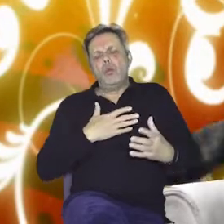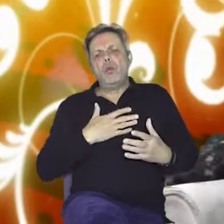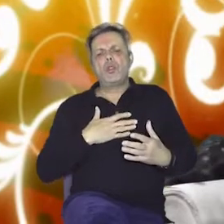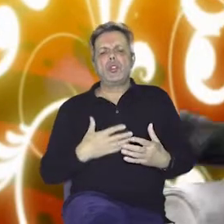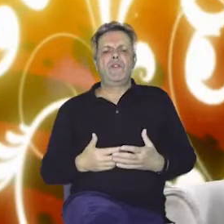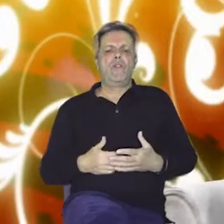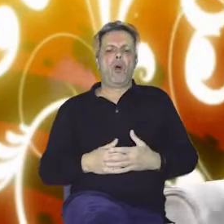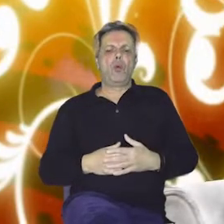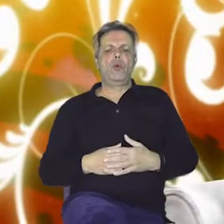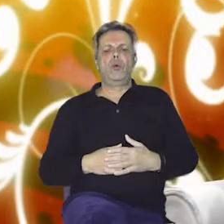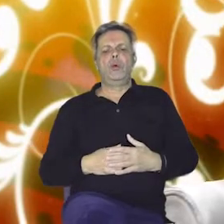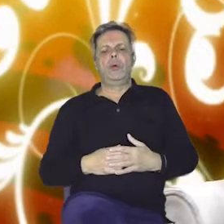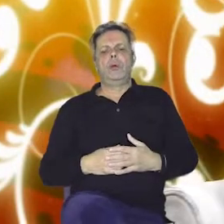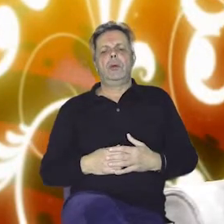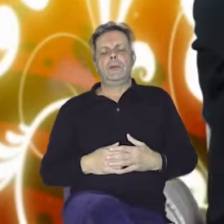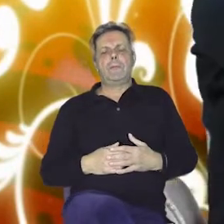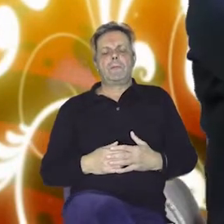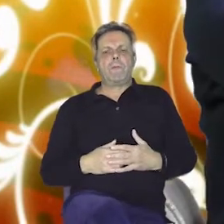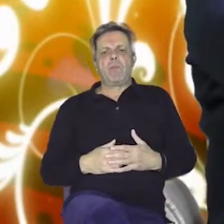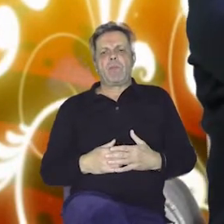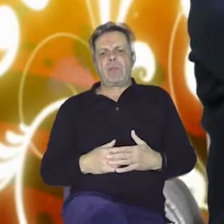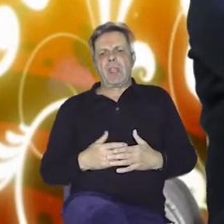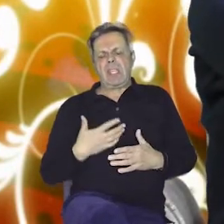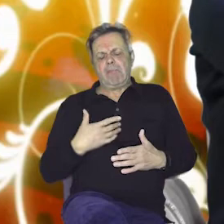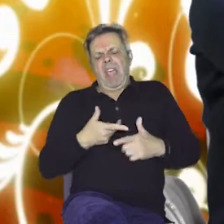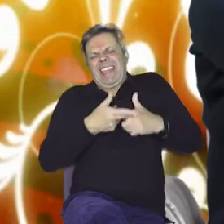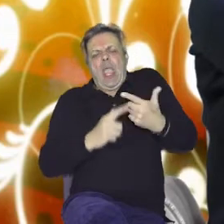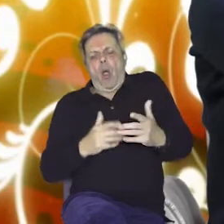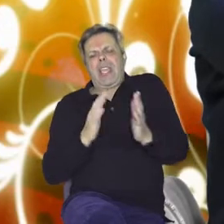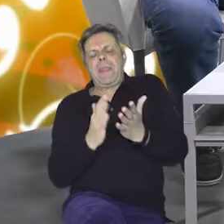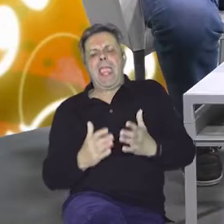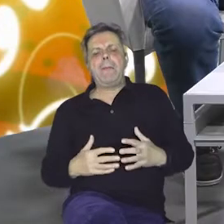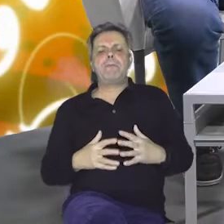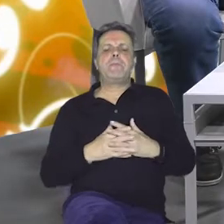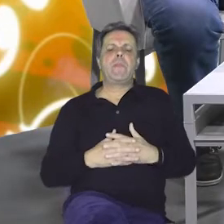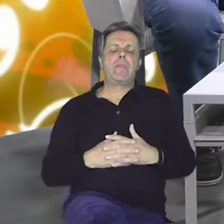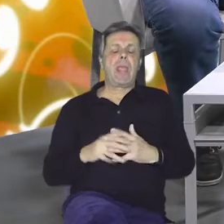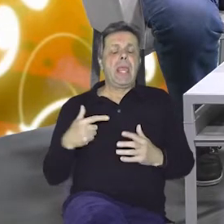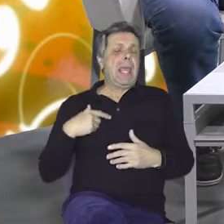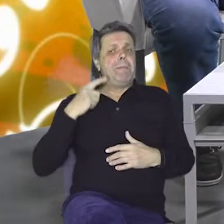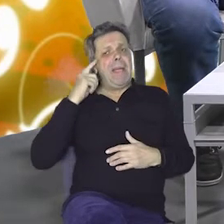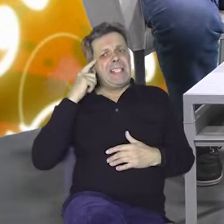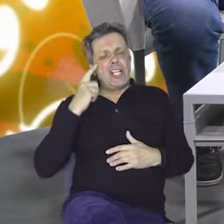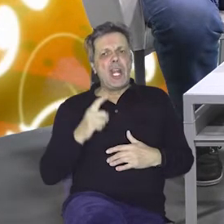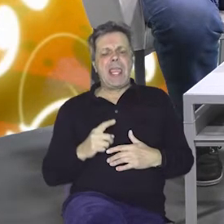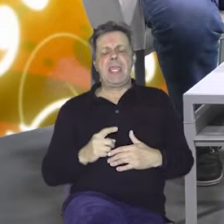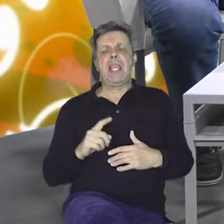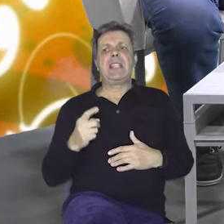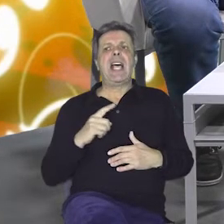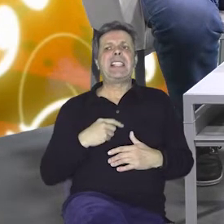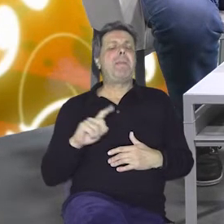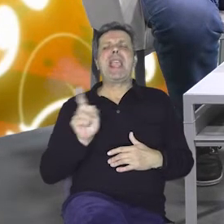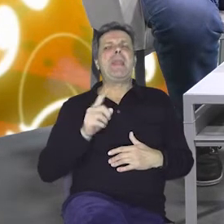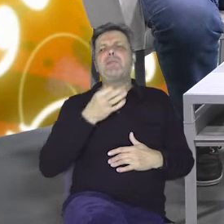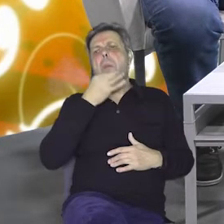šapitr, kako se to zove, poglavlje, jedno poglavlje, da. Da, cijelo, čini mi se da se ništa nismo poboljšali kao